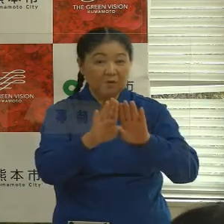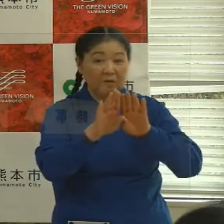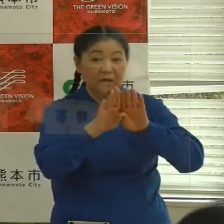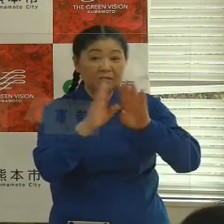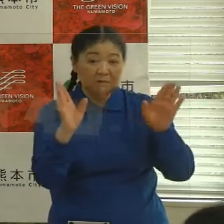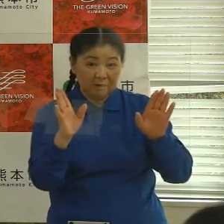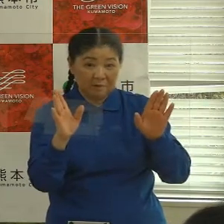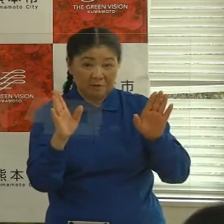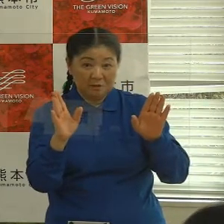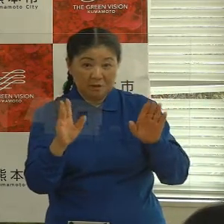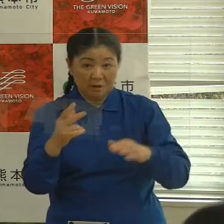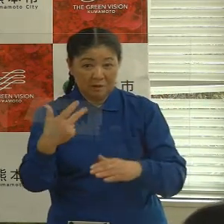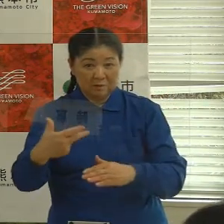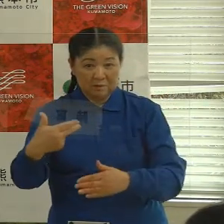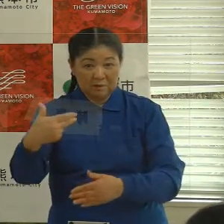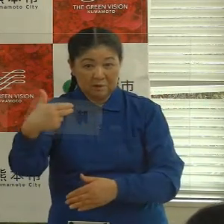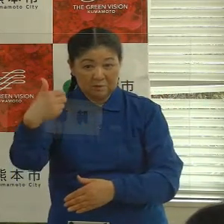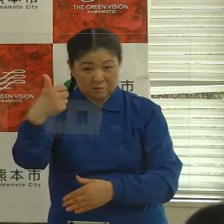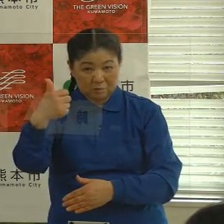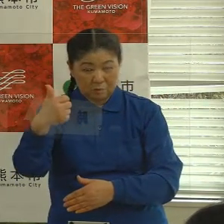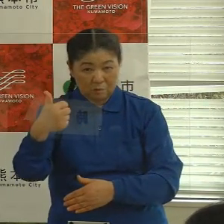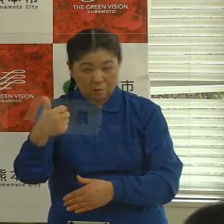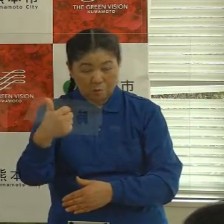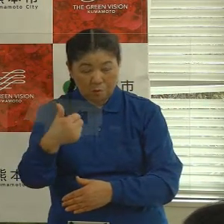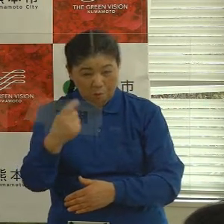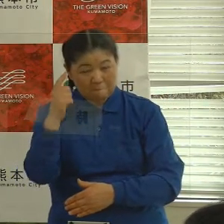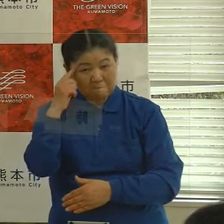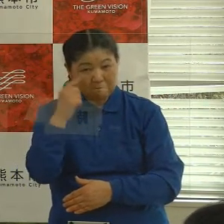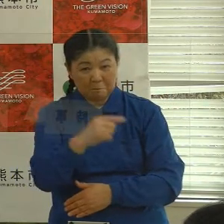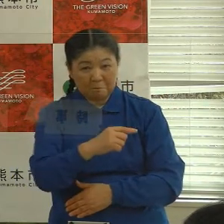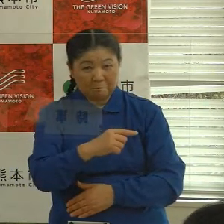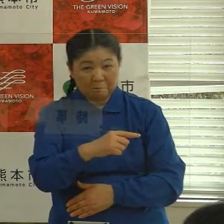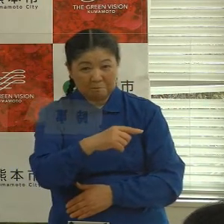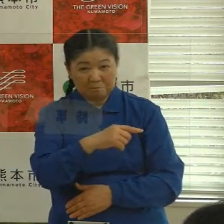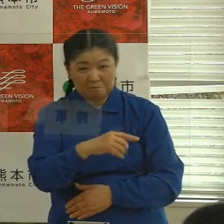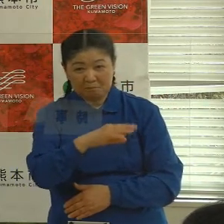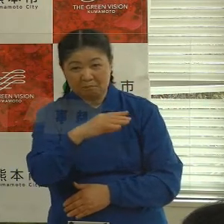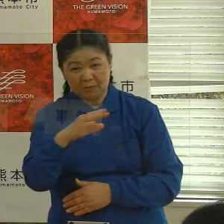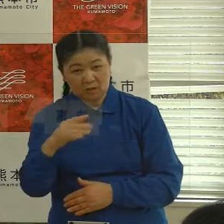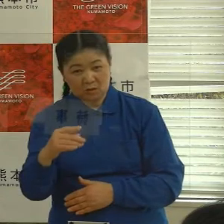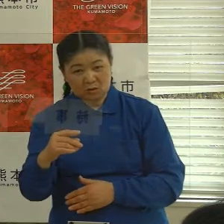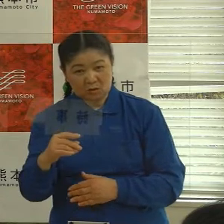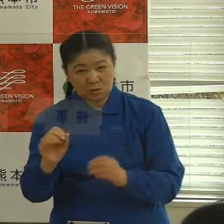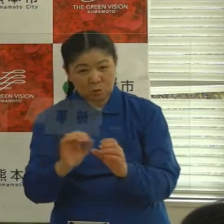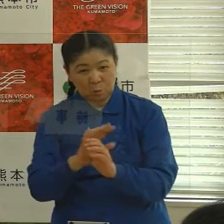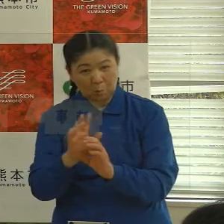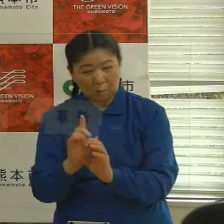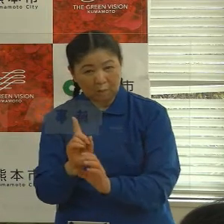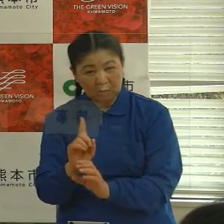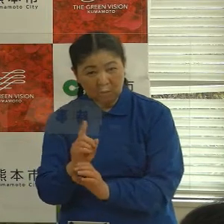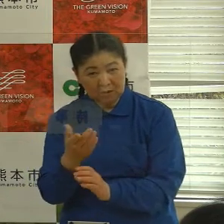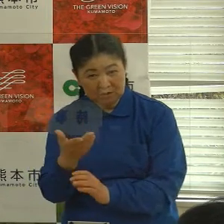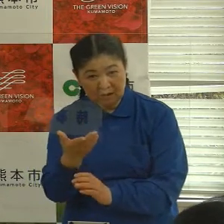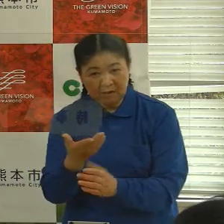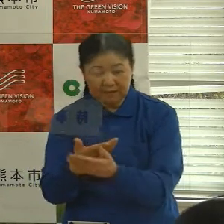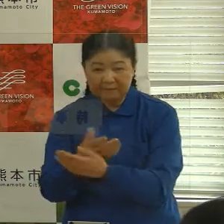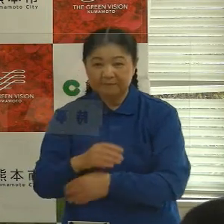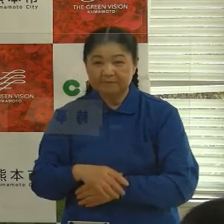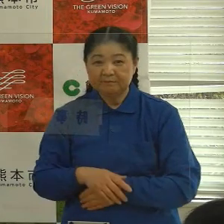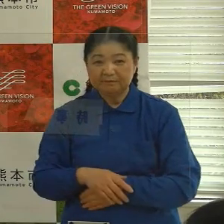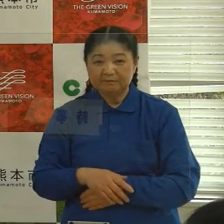が、市長の体感としてこれウィズコロナに移行したということはありますでしょう